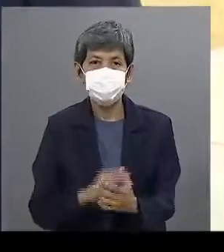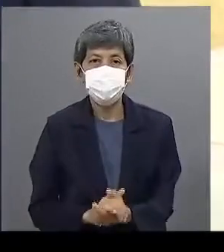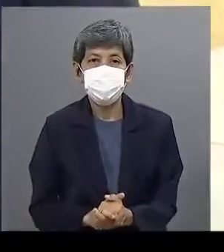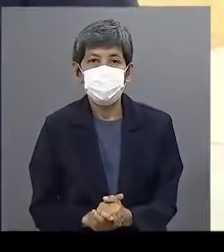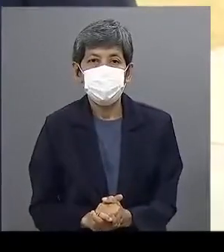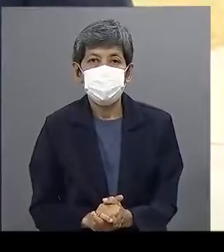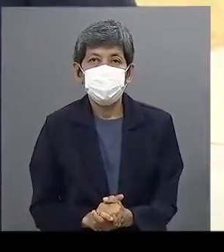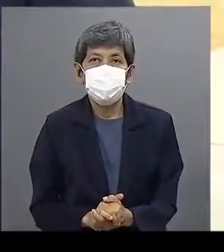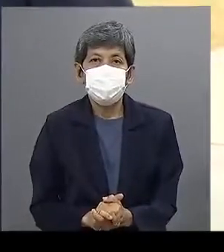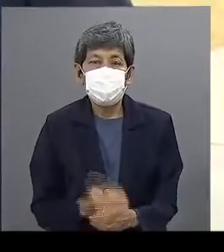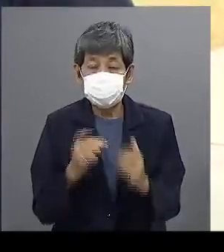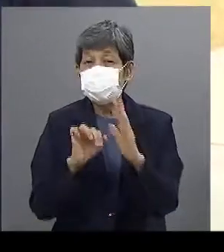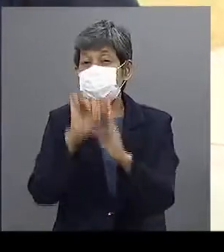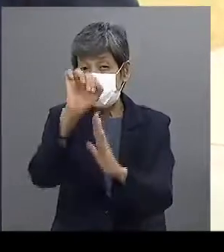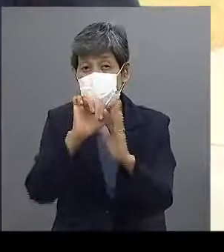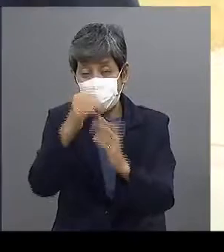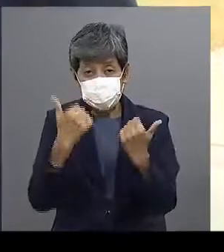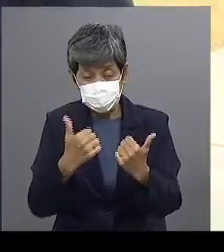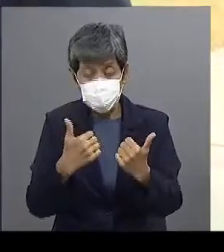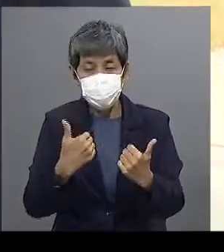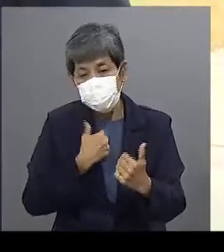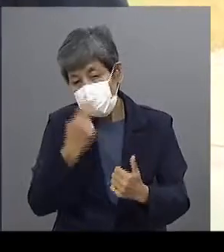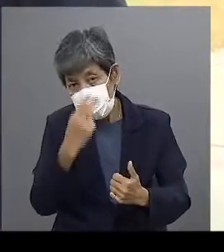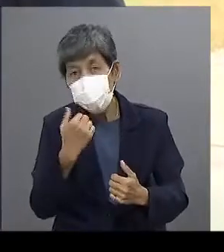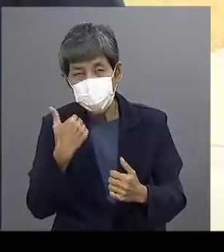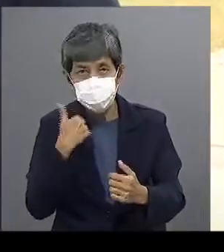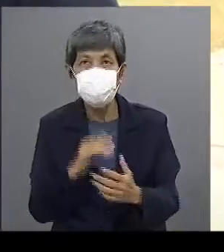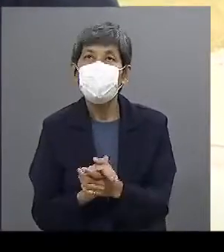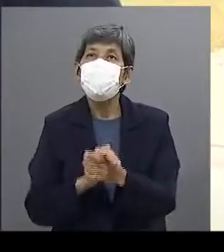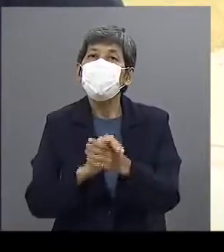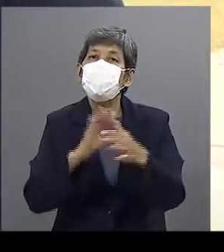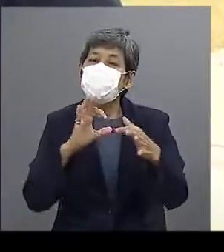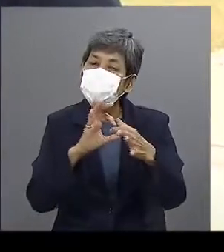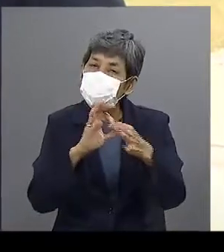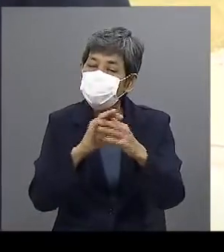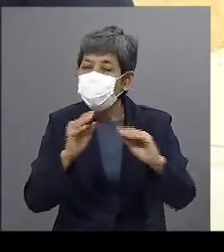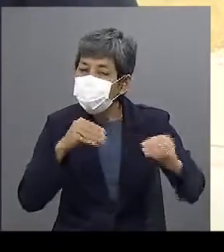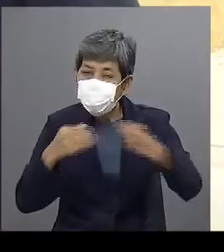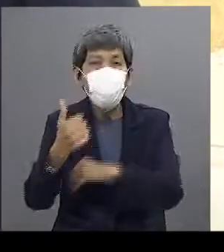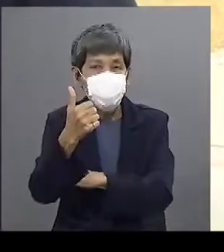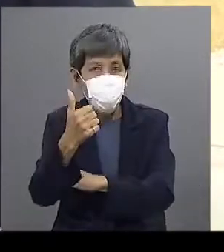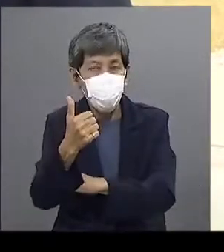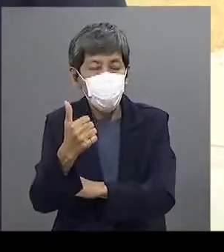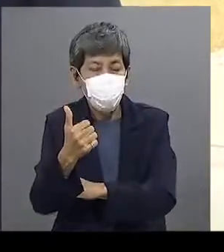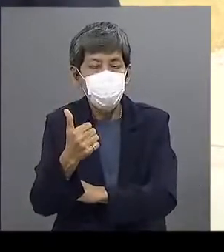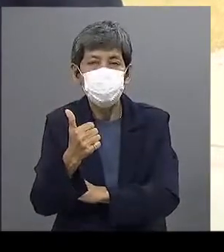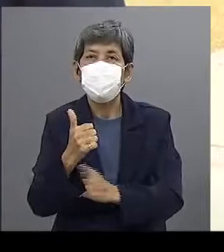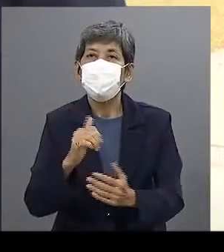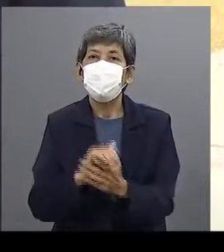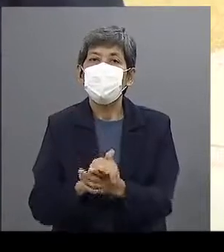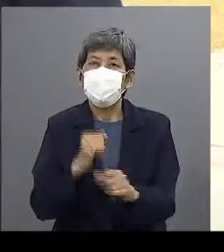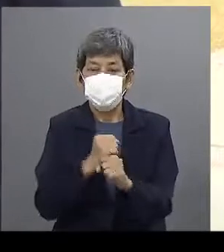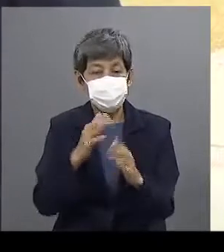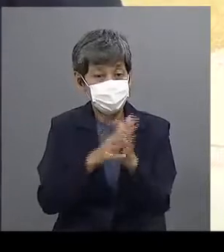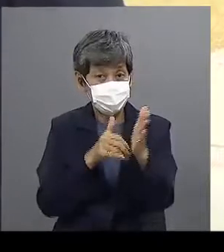จังหวัดเชียงใหม่จะได้รับการพิจารณาในเรื่องของการผ่อนคลายมาตรการโดยเฉพาะการปรับสีของพื้นที่